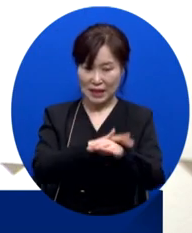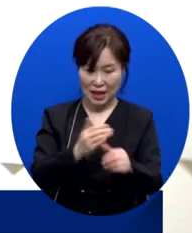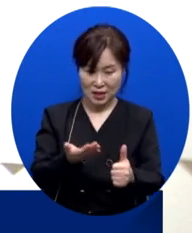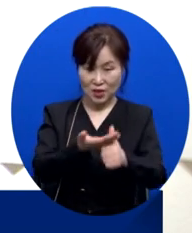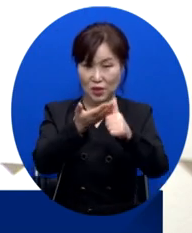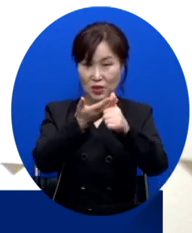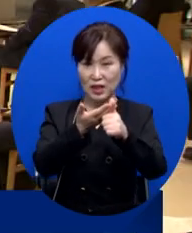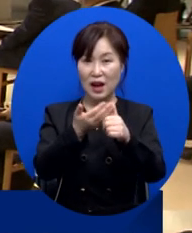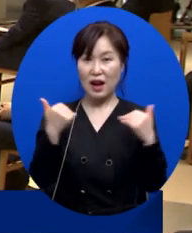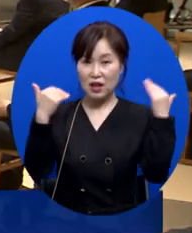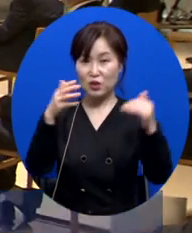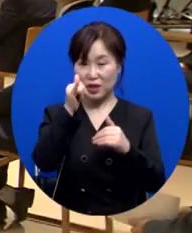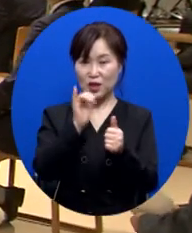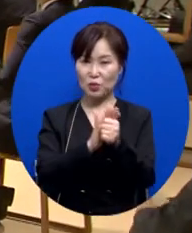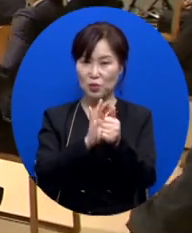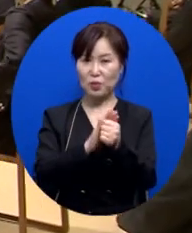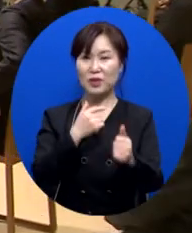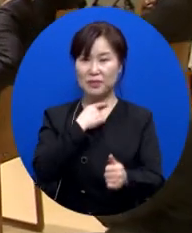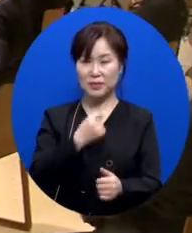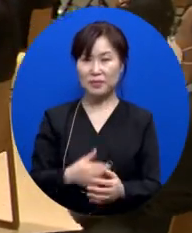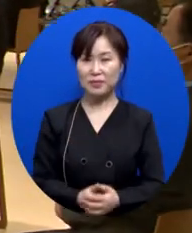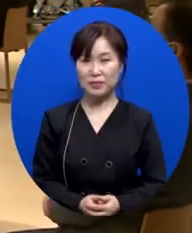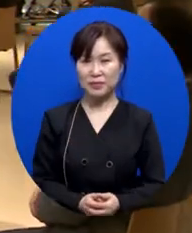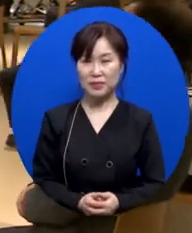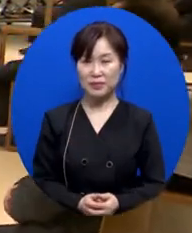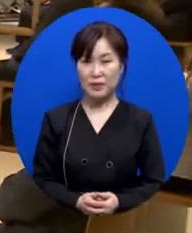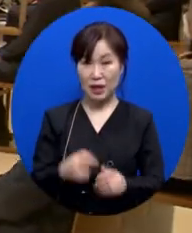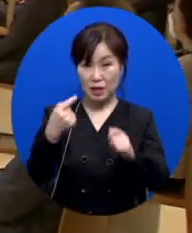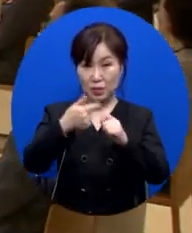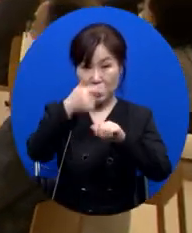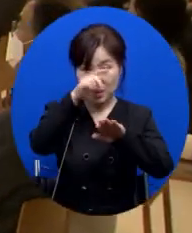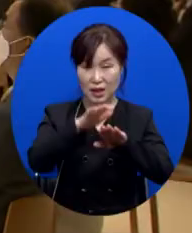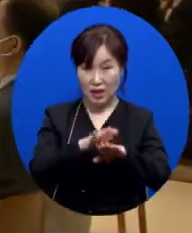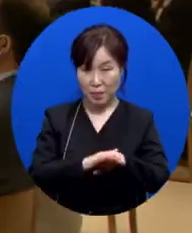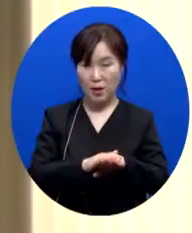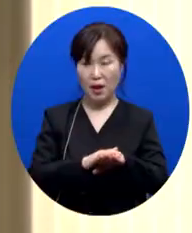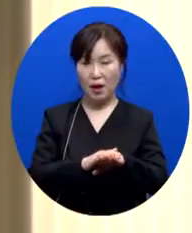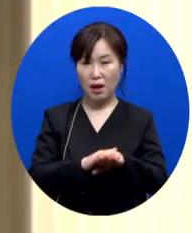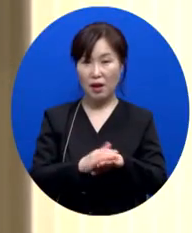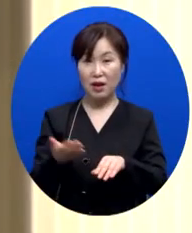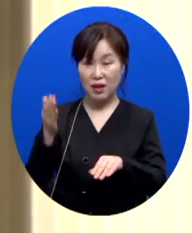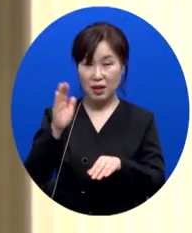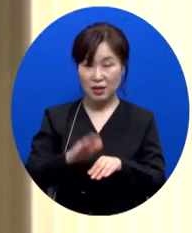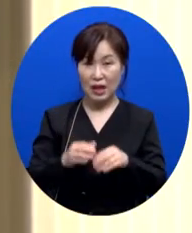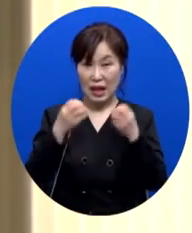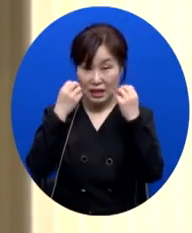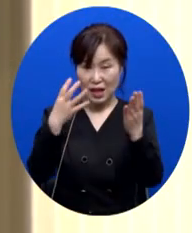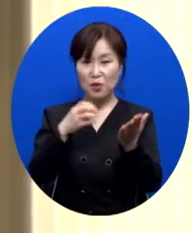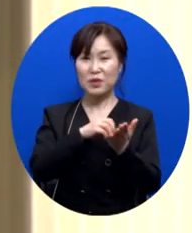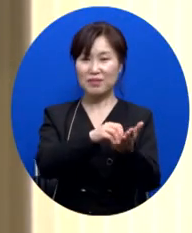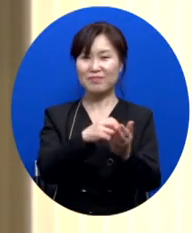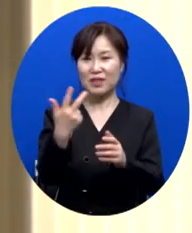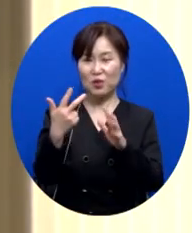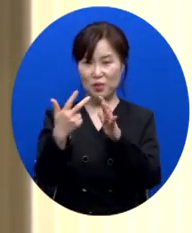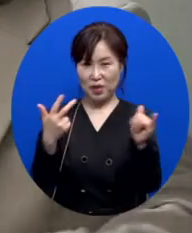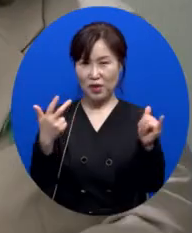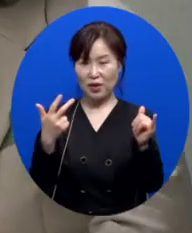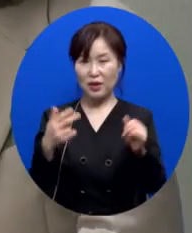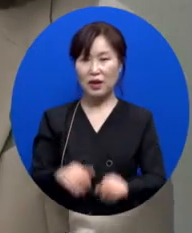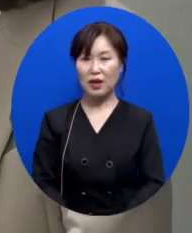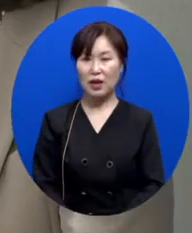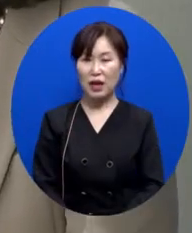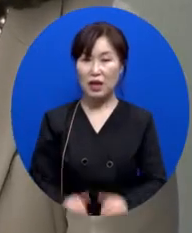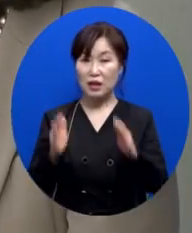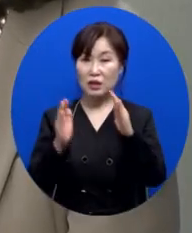하겠습니다 이날 첫 예배 임에도 불구하고 새 가족 7명이 교회를 찾았습니다 청정 교회와